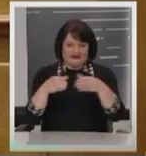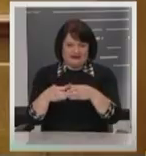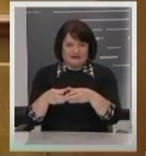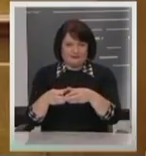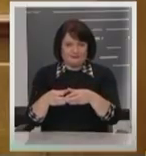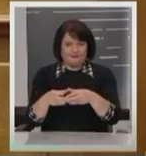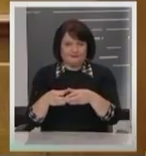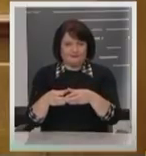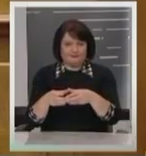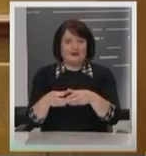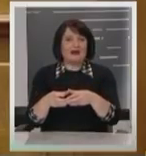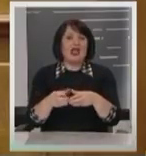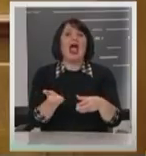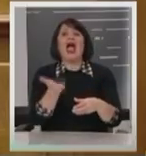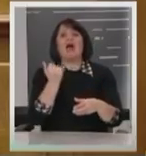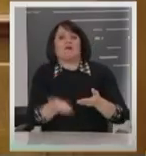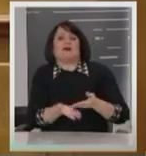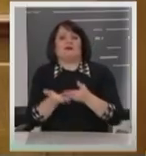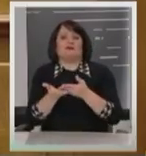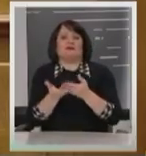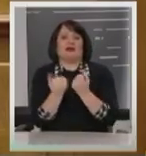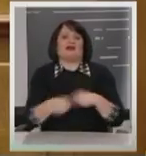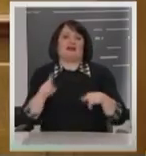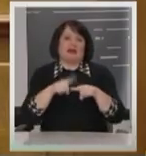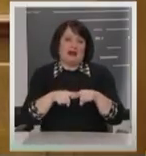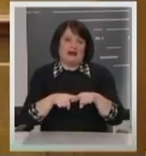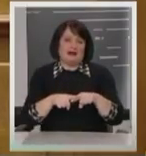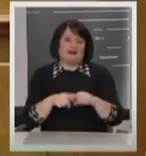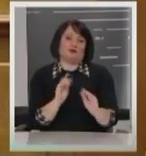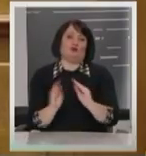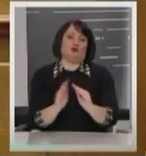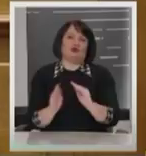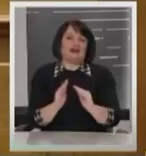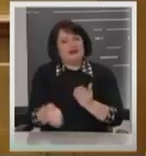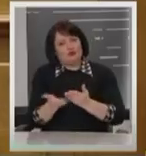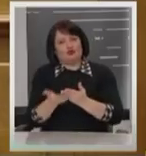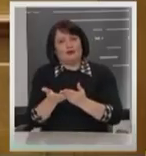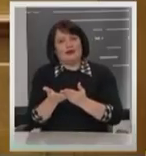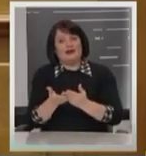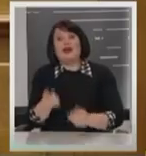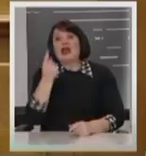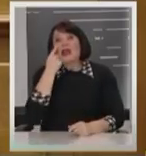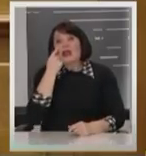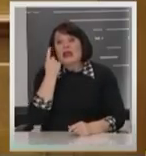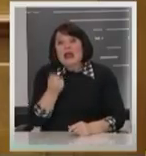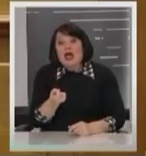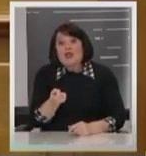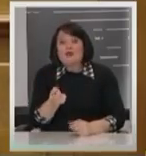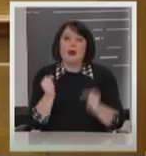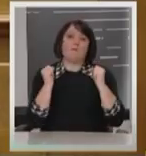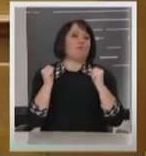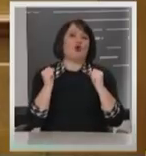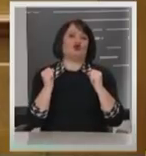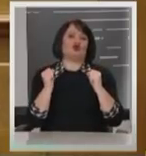το συγκολητικό ιστό της εξουσίας και φυσικά την προστασία που αυτή σας προσφέρει, εκεί να δούμε πόσο θα